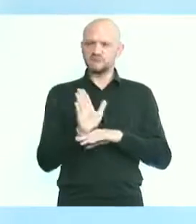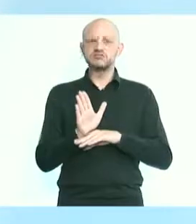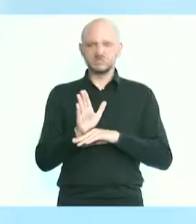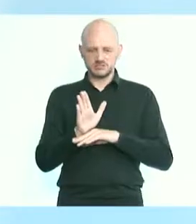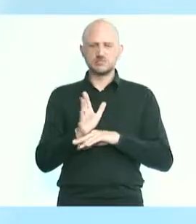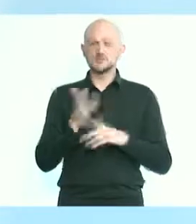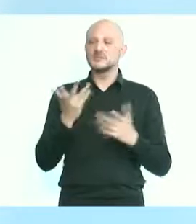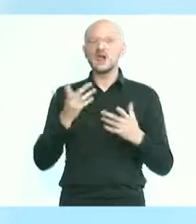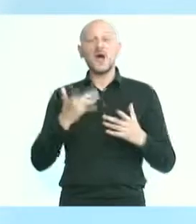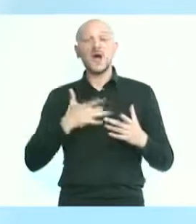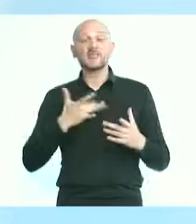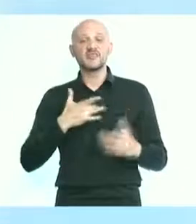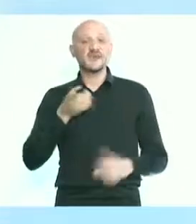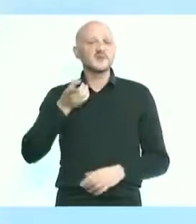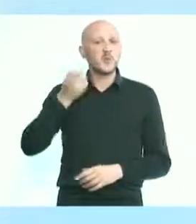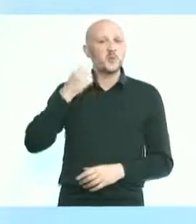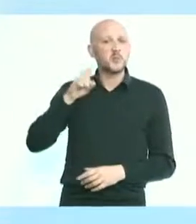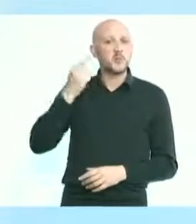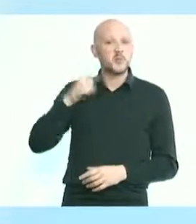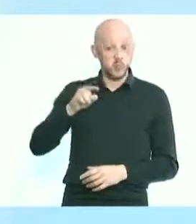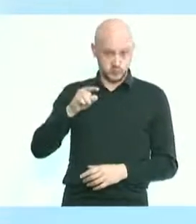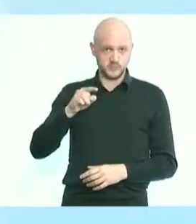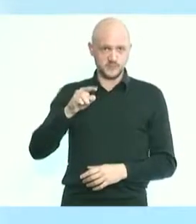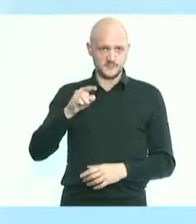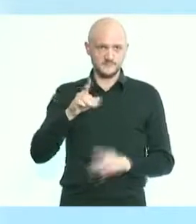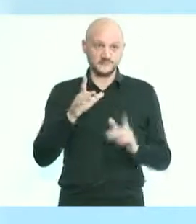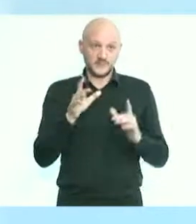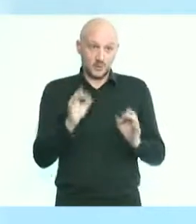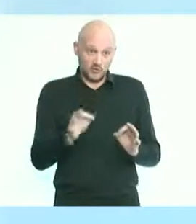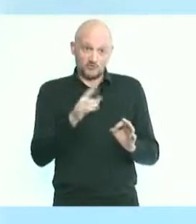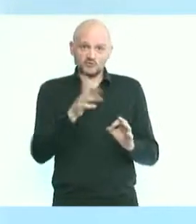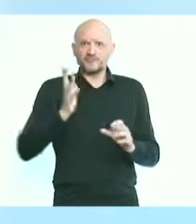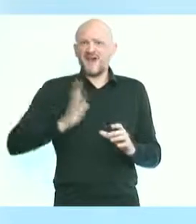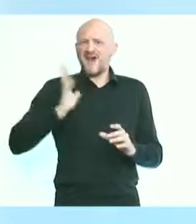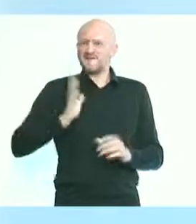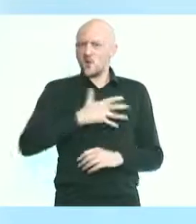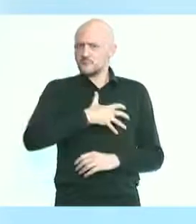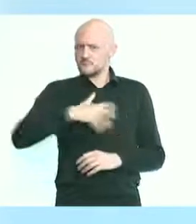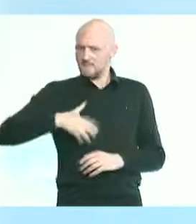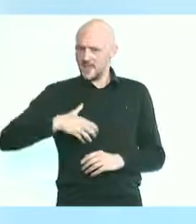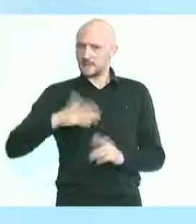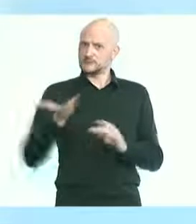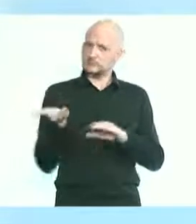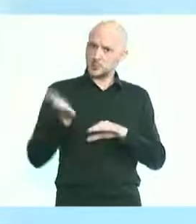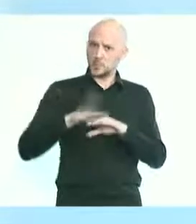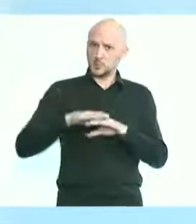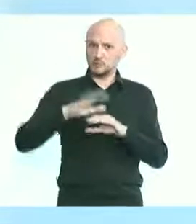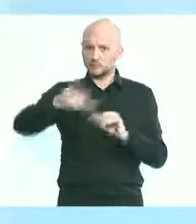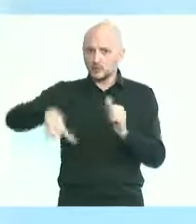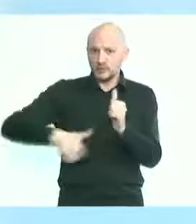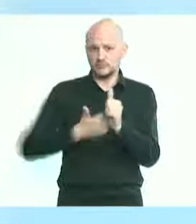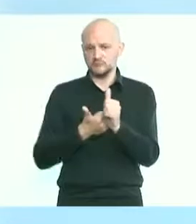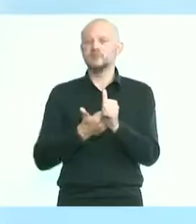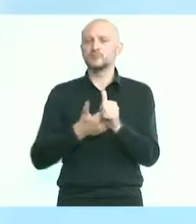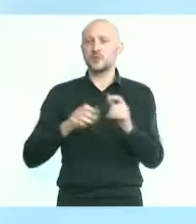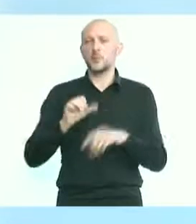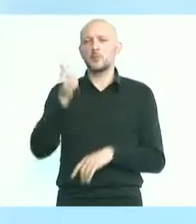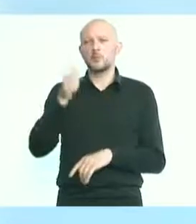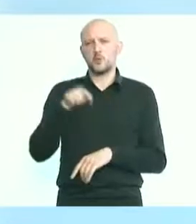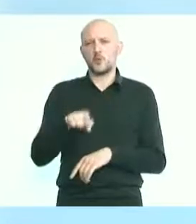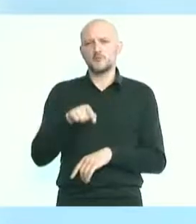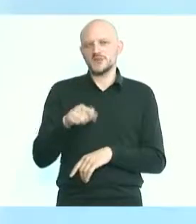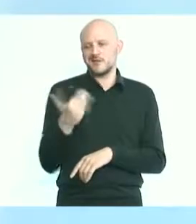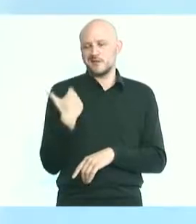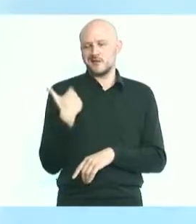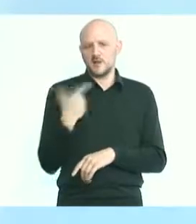Maire de Langoilan, il ne s'est pas représenté aux dernières municipales, mais un maire très actif qui a sillonné totalement la Bretagne